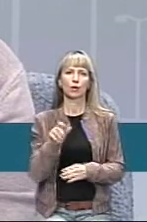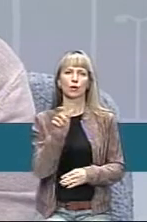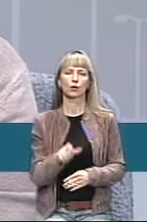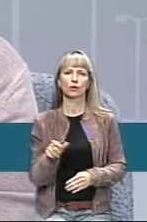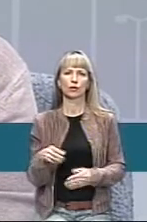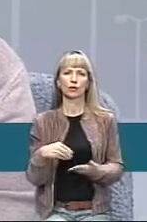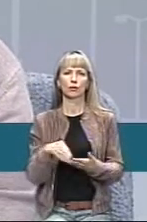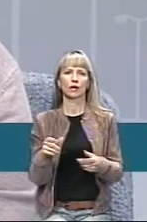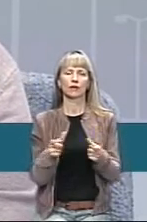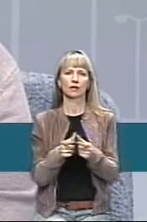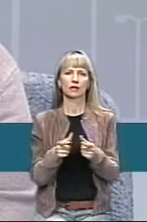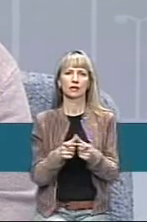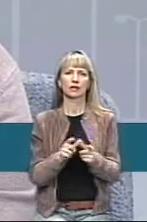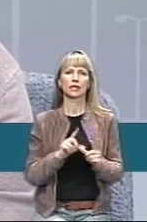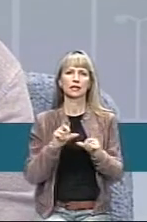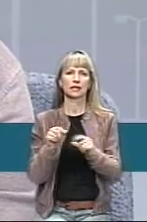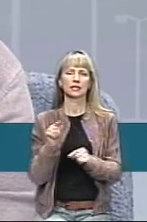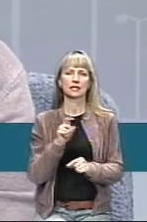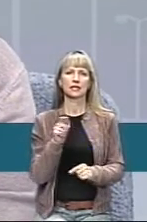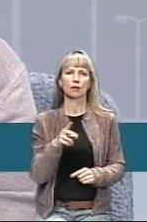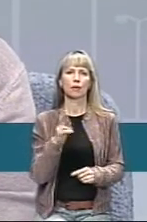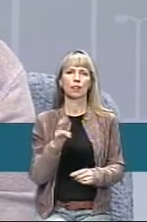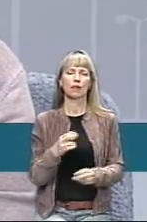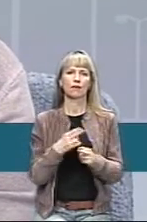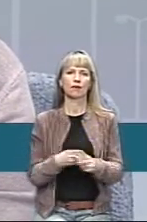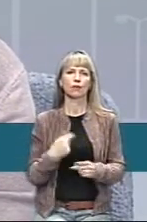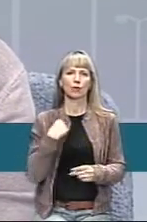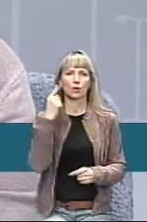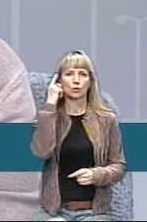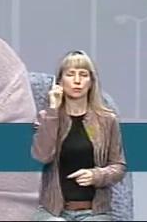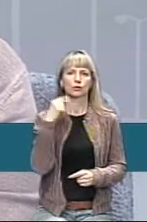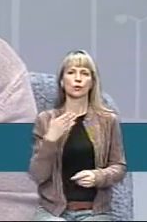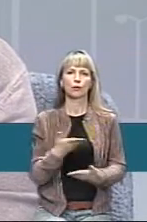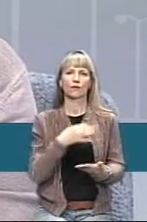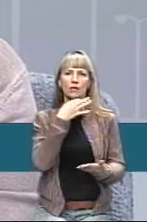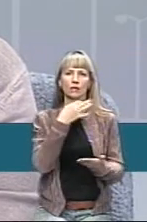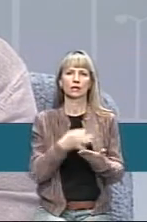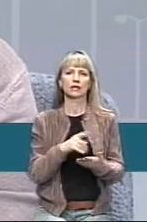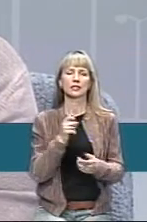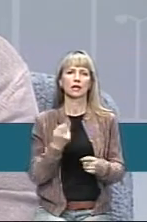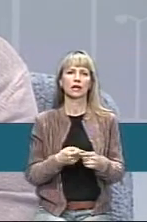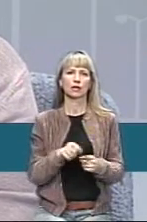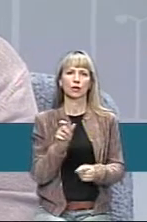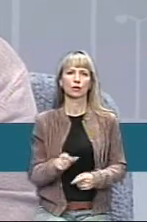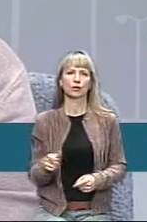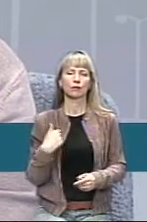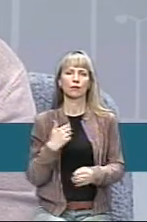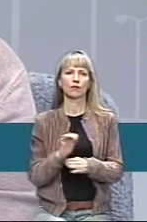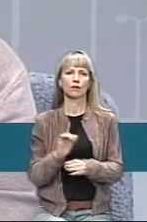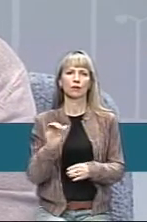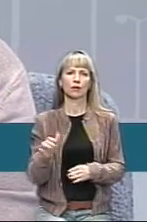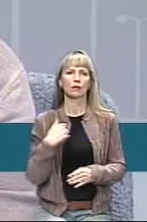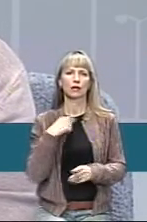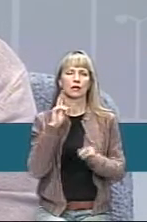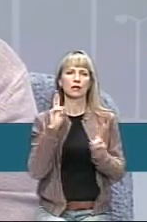людей, купляли їм квитки, їздили з ними на вокзал, тому що ми розуміли, що ми відповідальні за цих людей. Ми їх відправляємо, ми